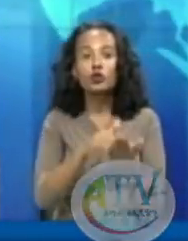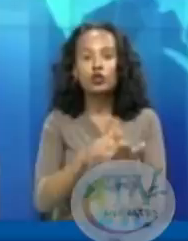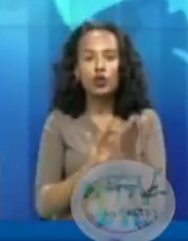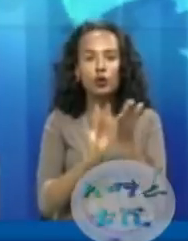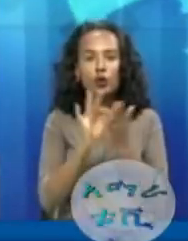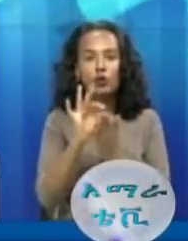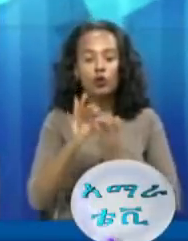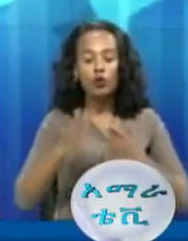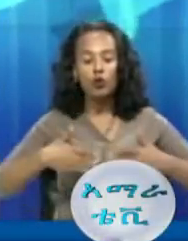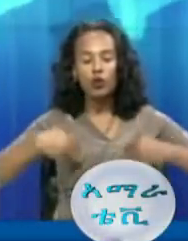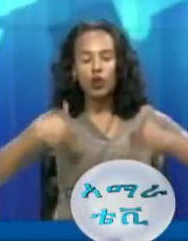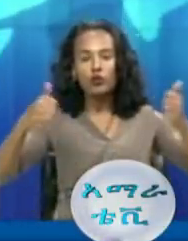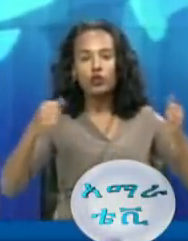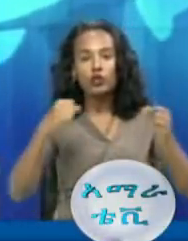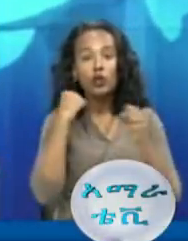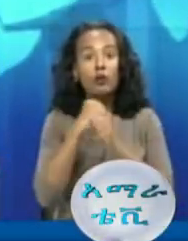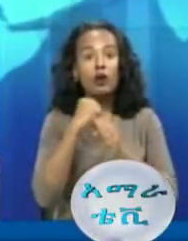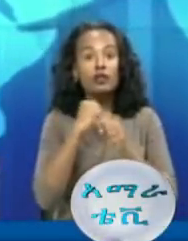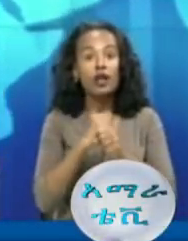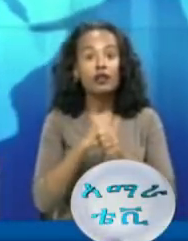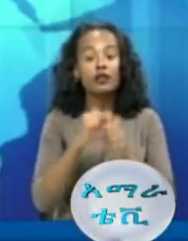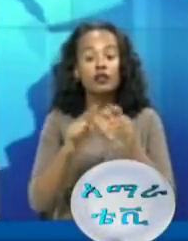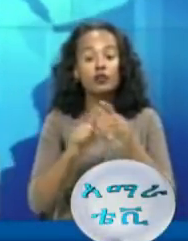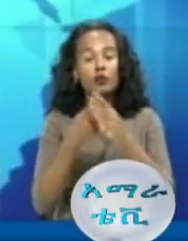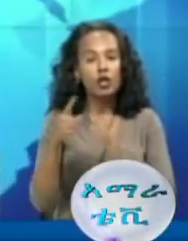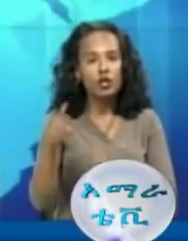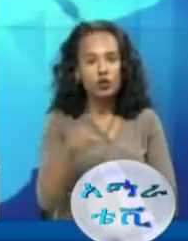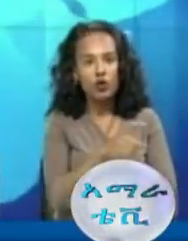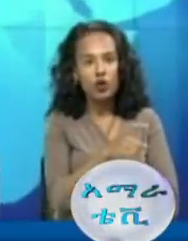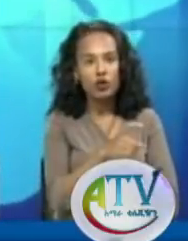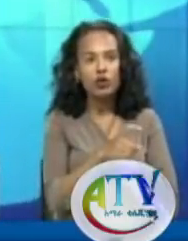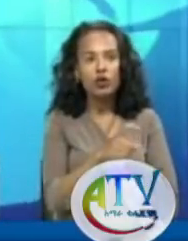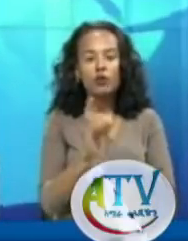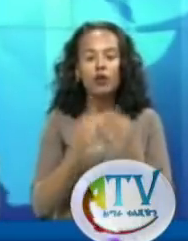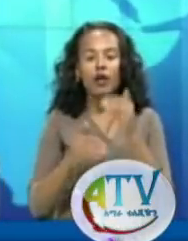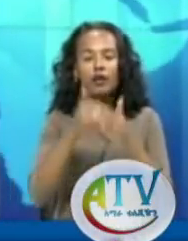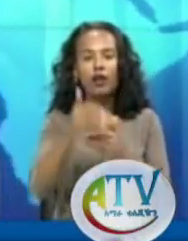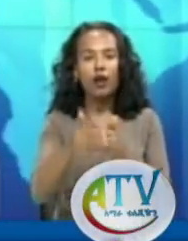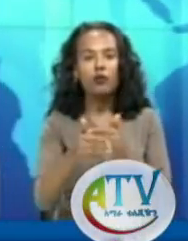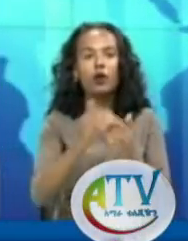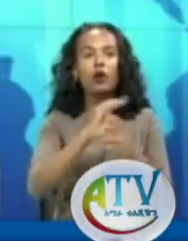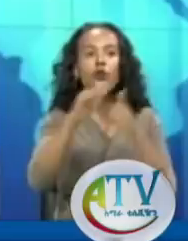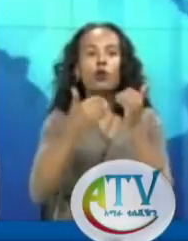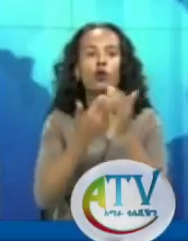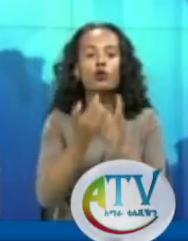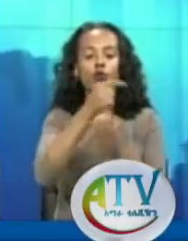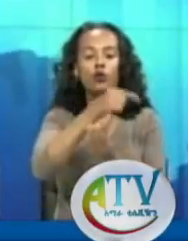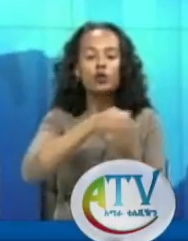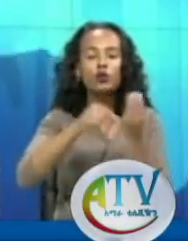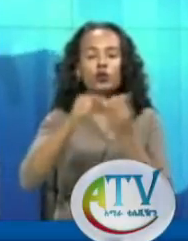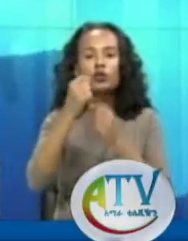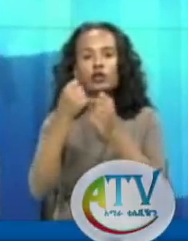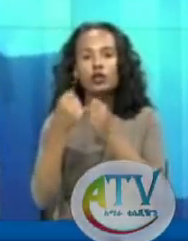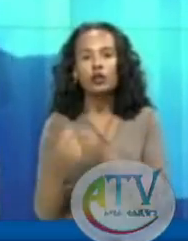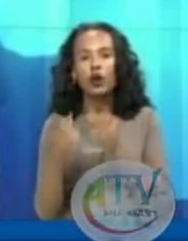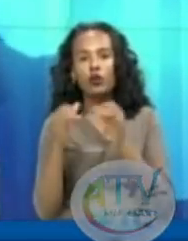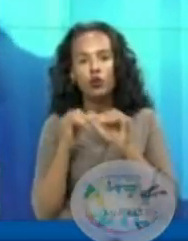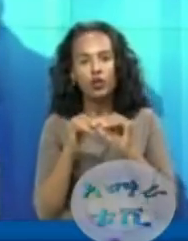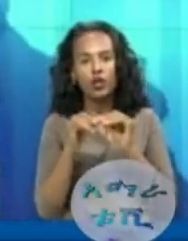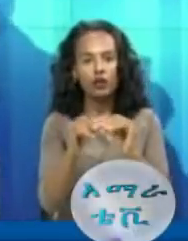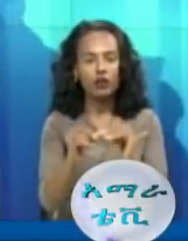የሚቆጠሩ ወጣቶችን ማስተማራት የተጀመረ ሲሆን በቀጣይም በሁሉም ክልሎች ተጠናክሮ